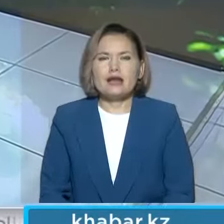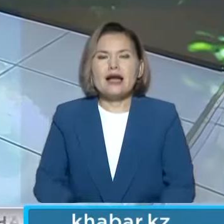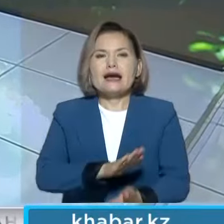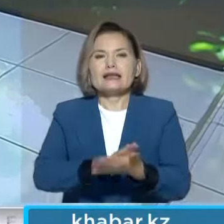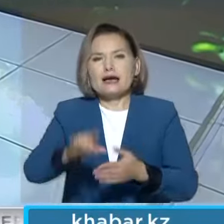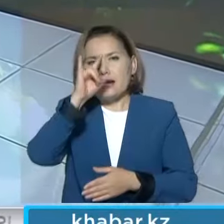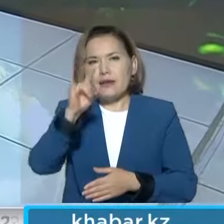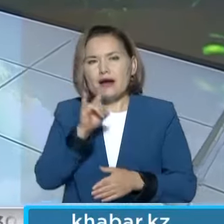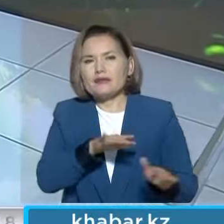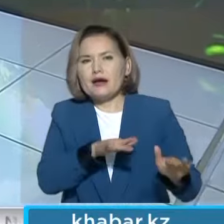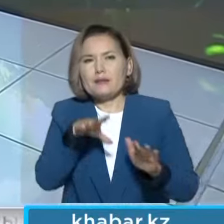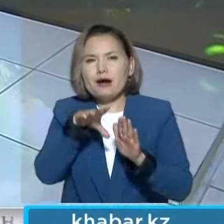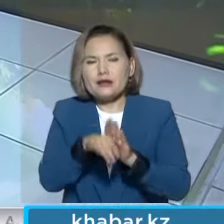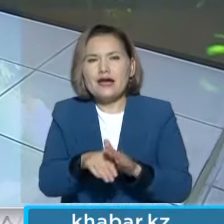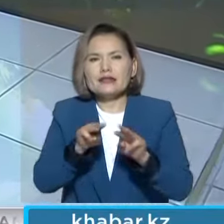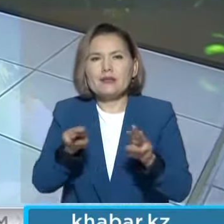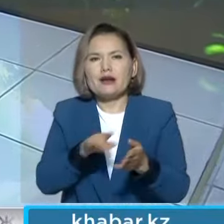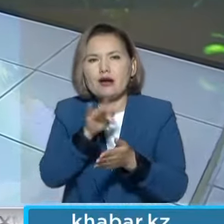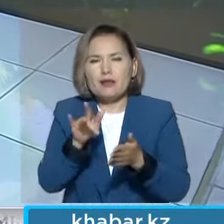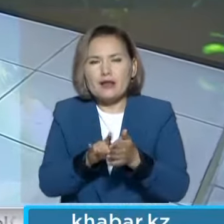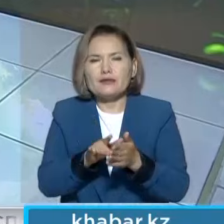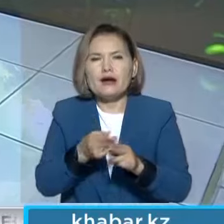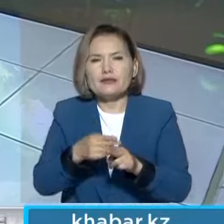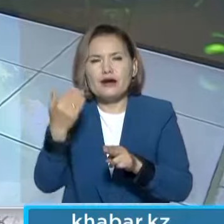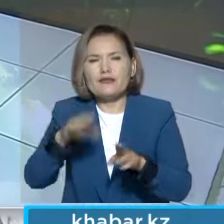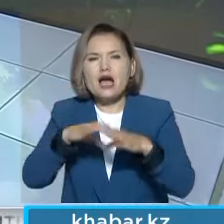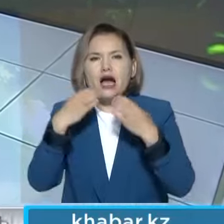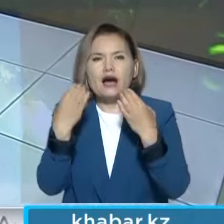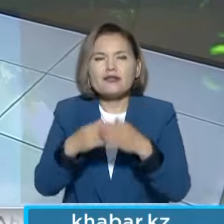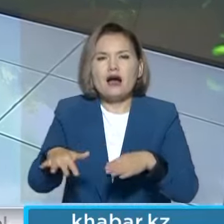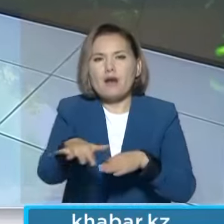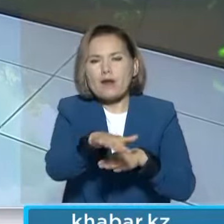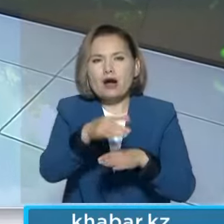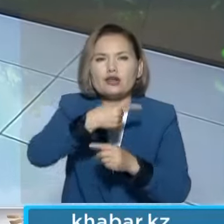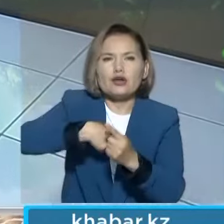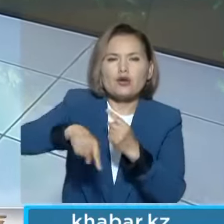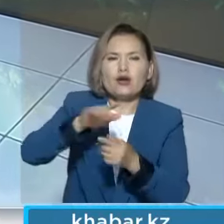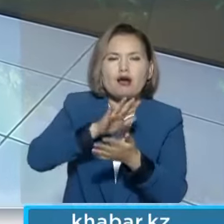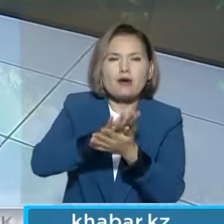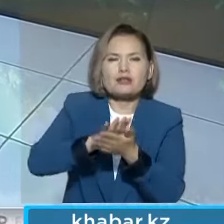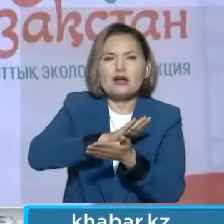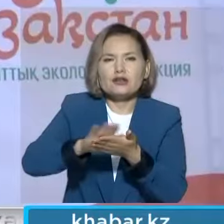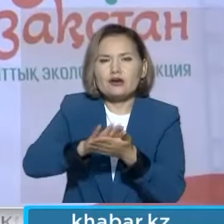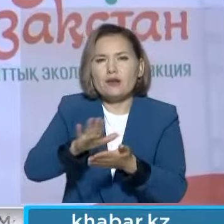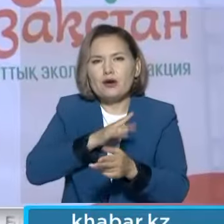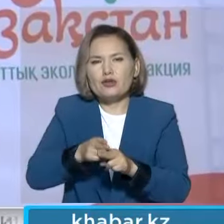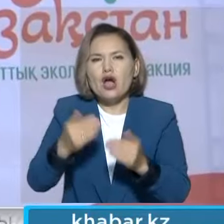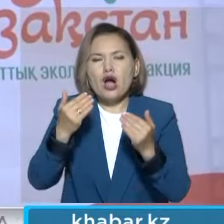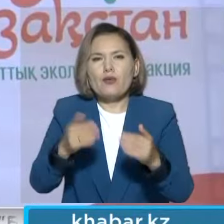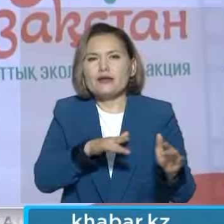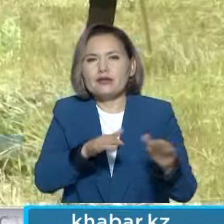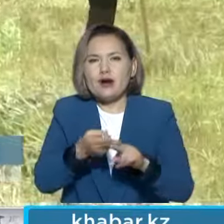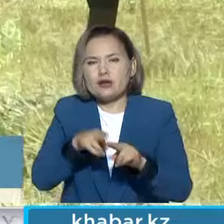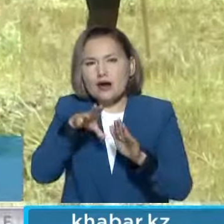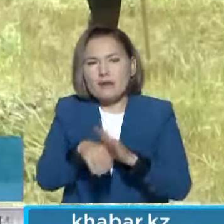Таза Қазақстан науқан аясында теміртаулықтар металлургтер стадион аумағын тазалады. Алдағы жексенбі металлургтер күні бүгінгі акция